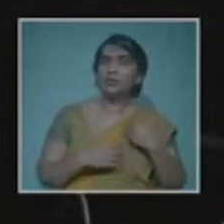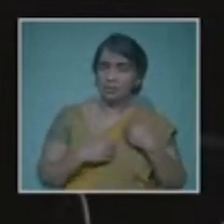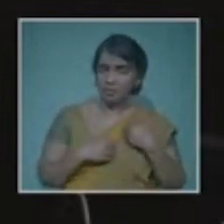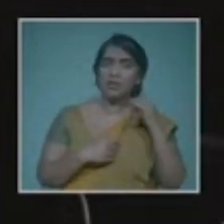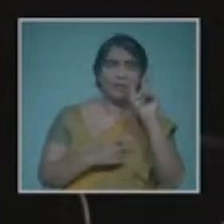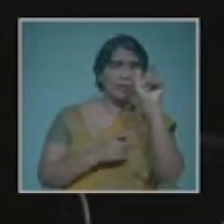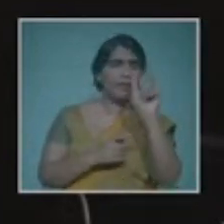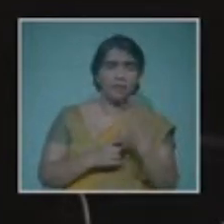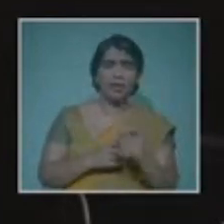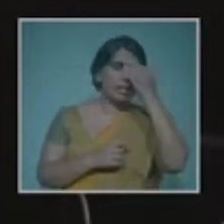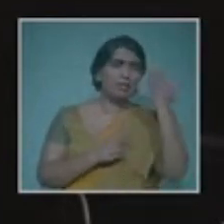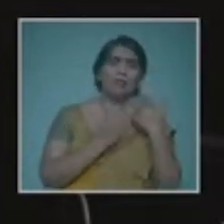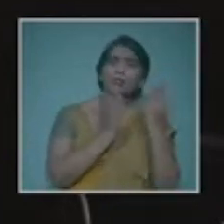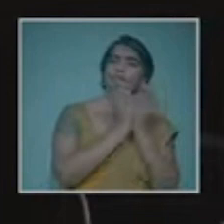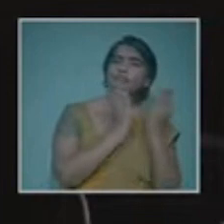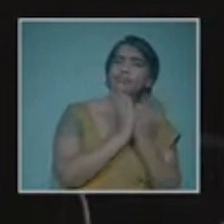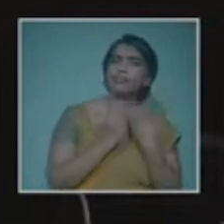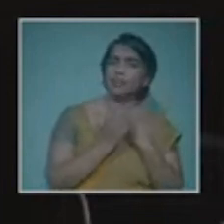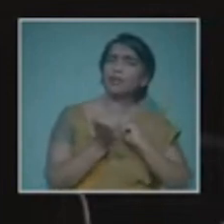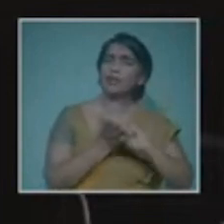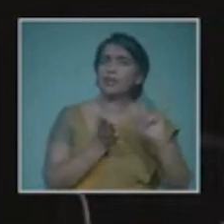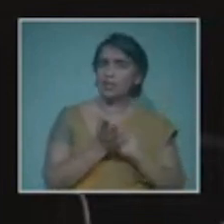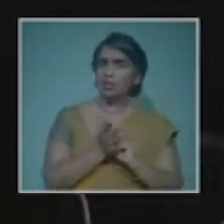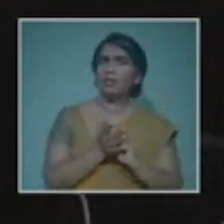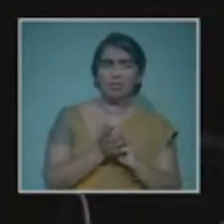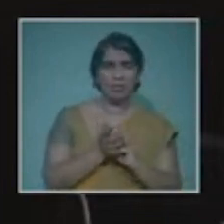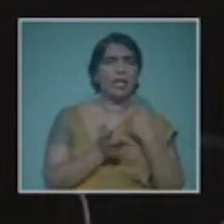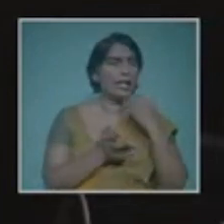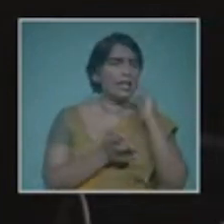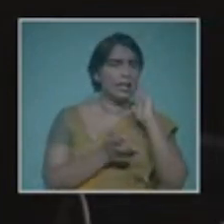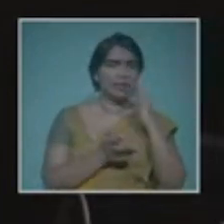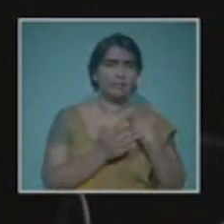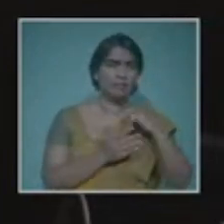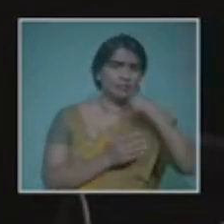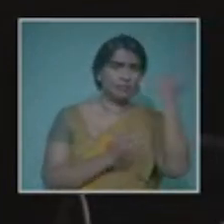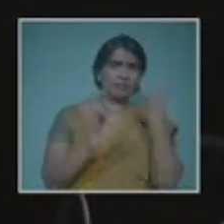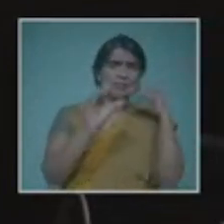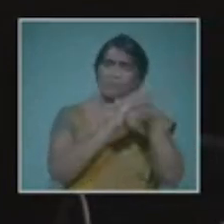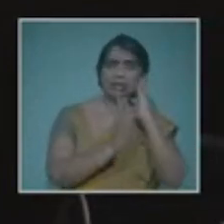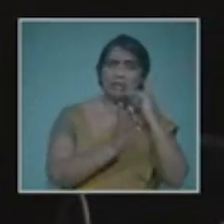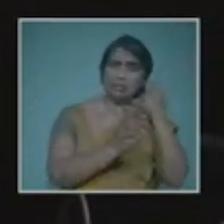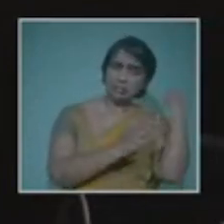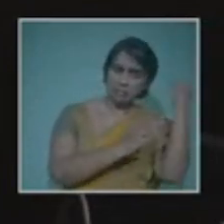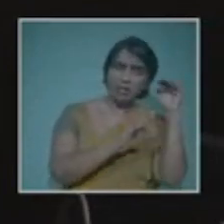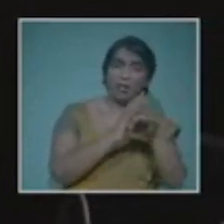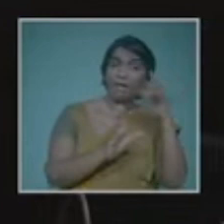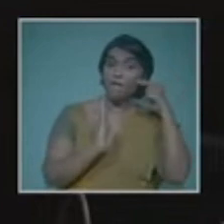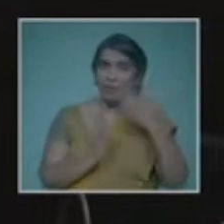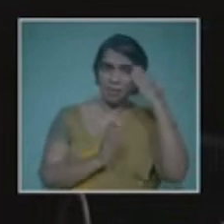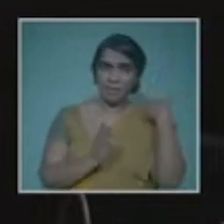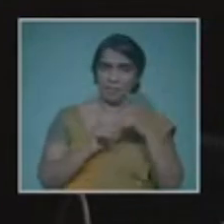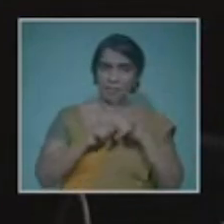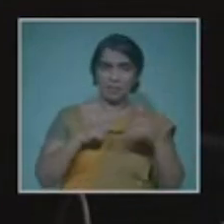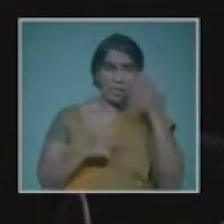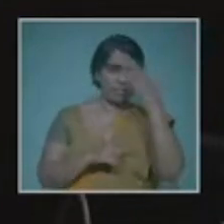language, my mother tongue, though I followed lectures in English because I was more confident in my mother tongue to sit for examination. Now, this should not be denied